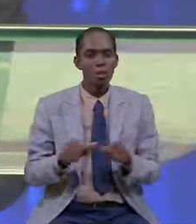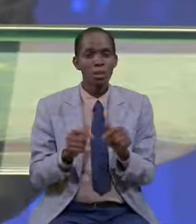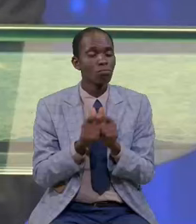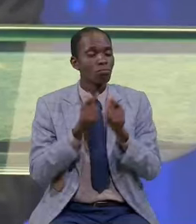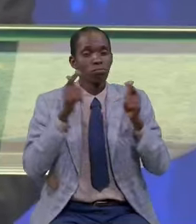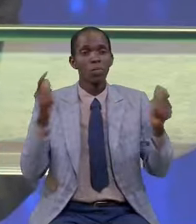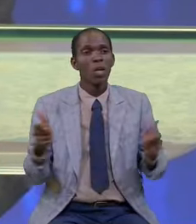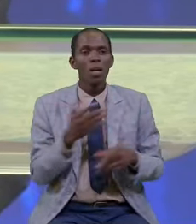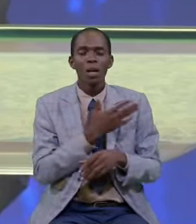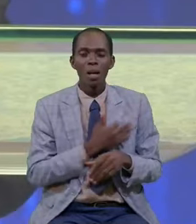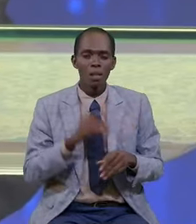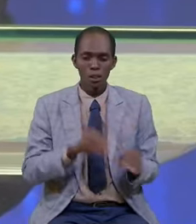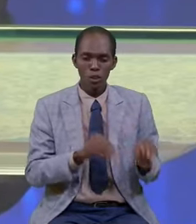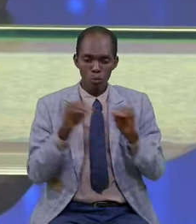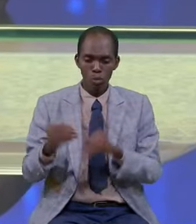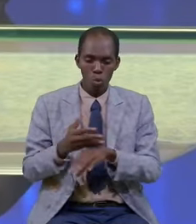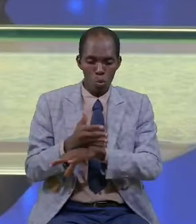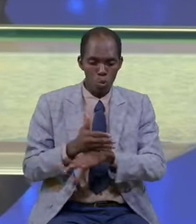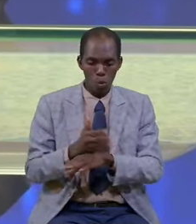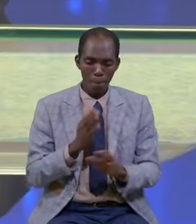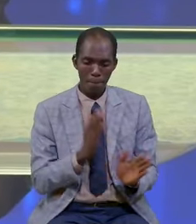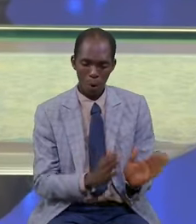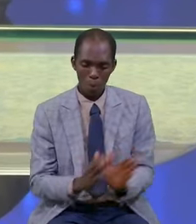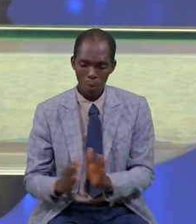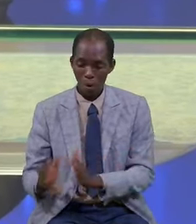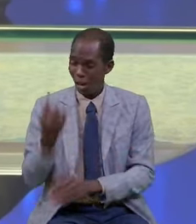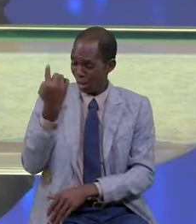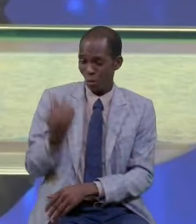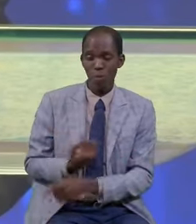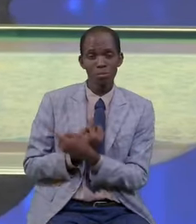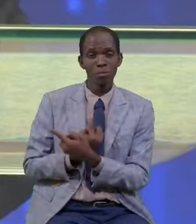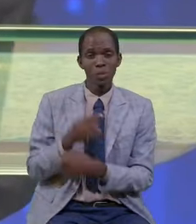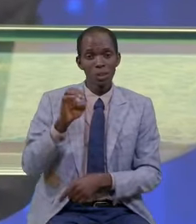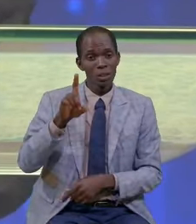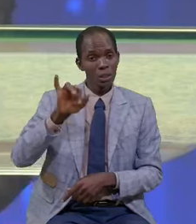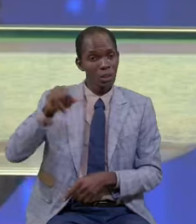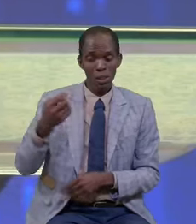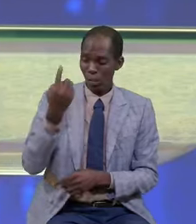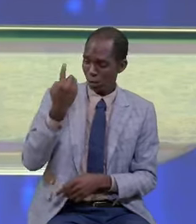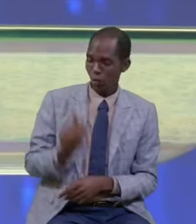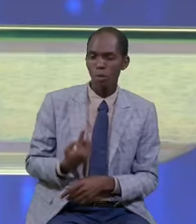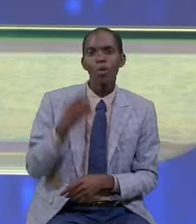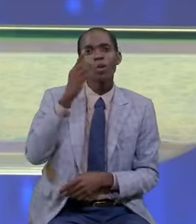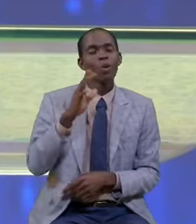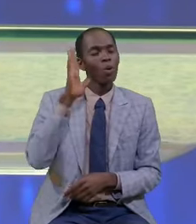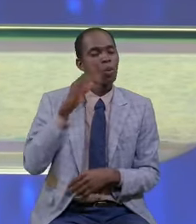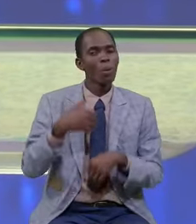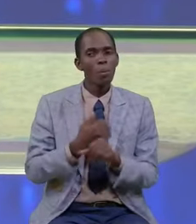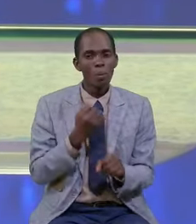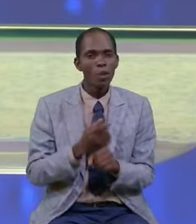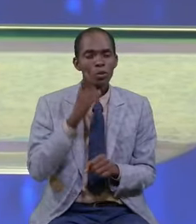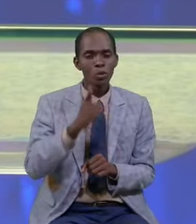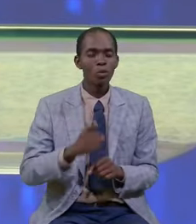deux mesures de semences. Il arrangea le bois. Tout seul, Dieu fera de vous un